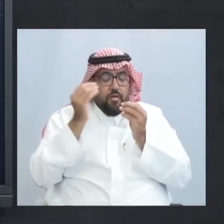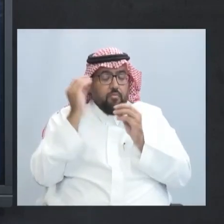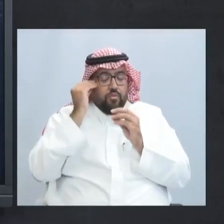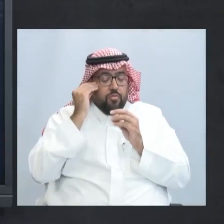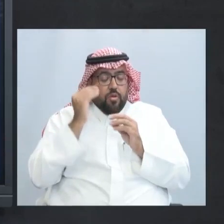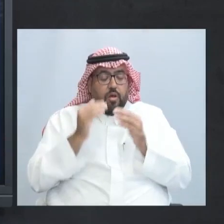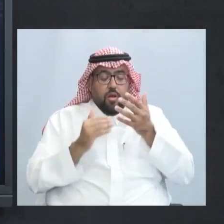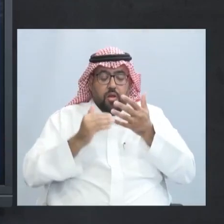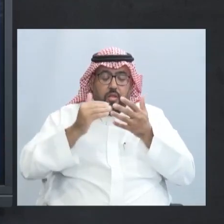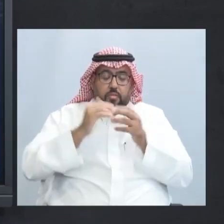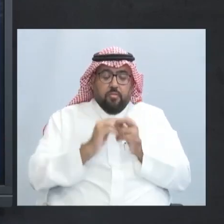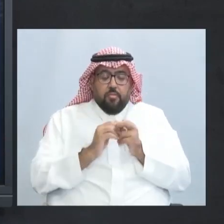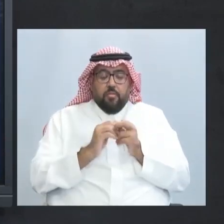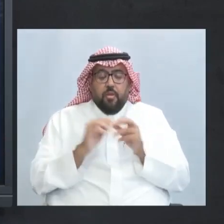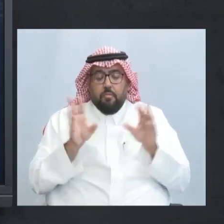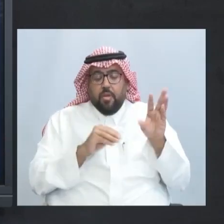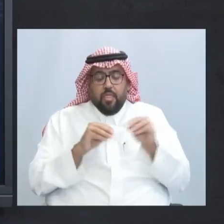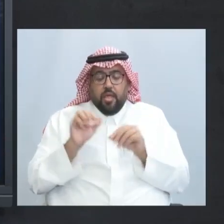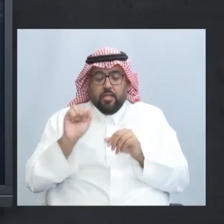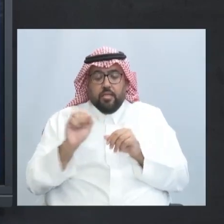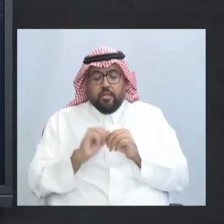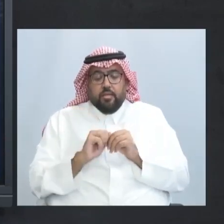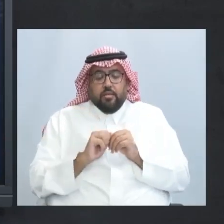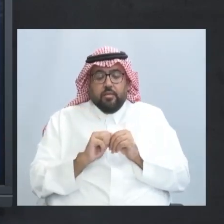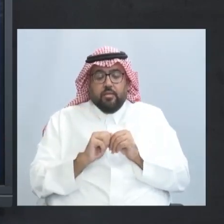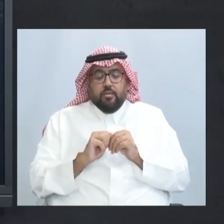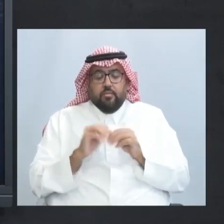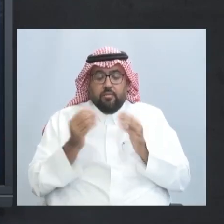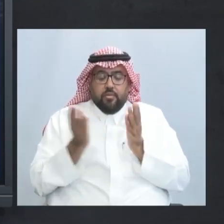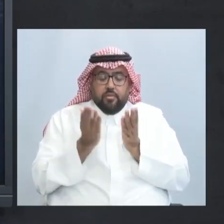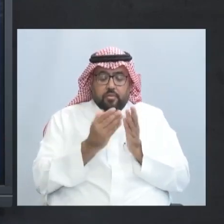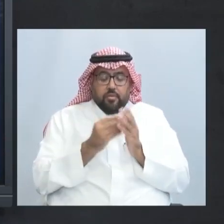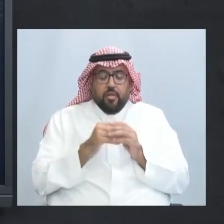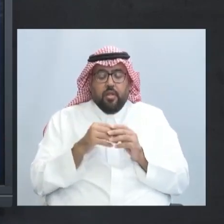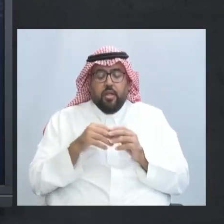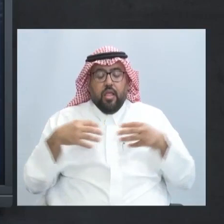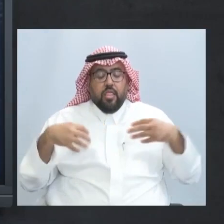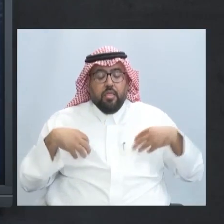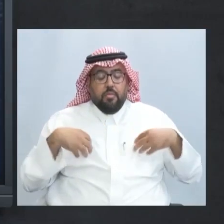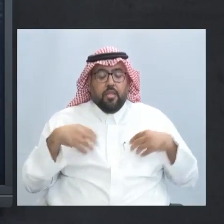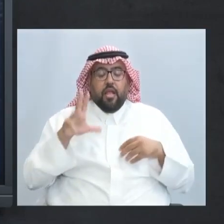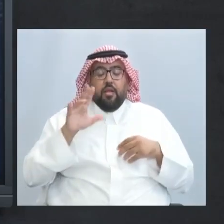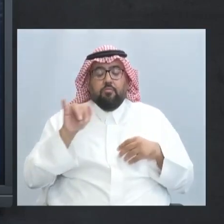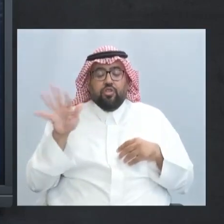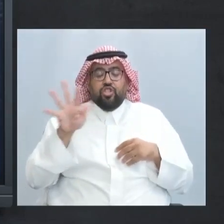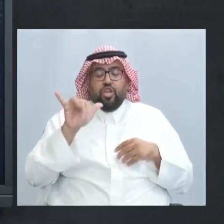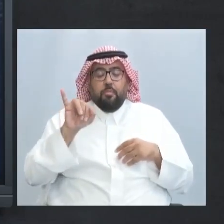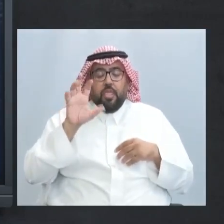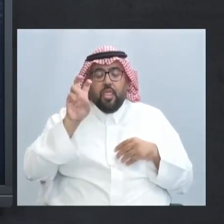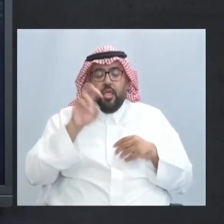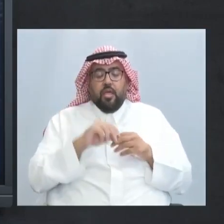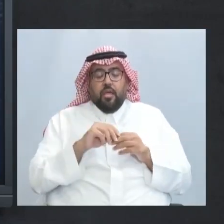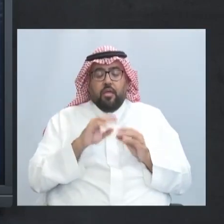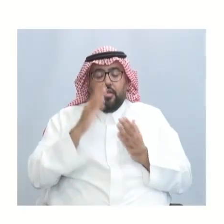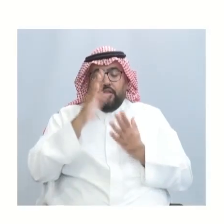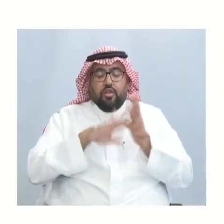رتب هذه الثديات وبعض الخصائص التي تتبع رتب الثديات المشيميه ولدينا